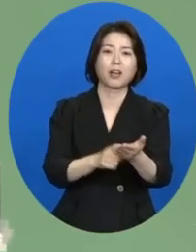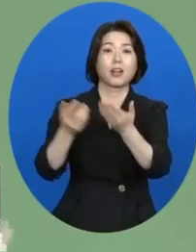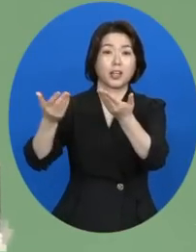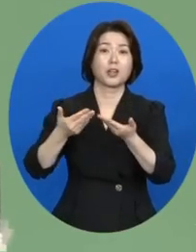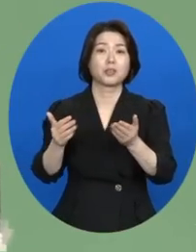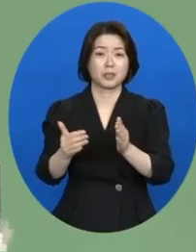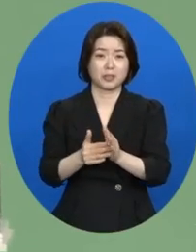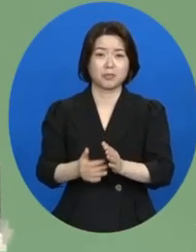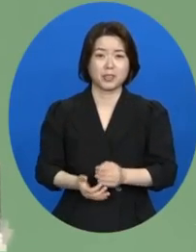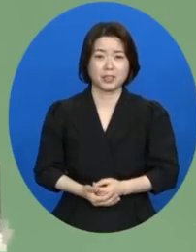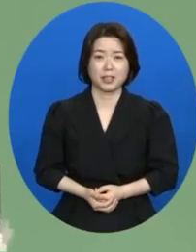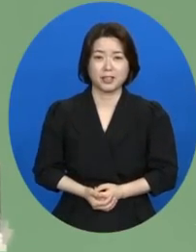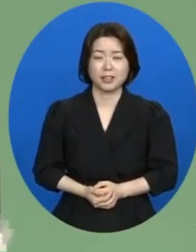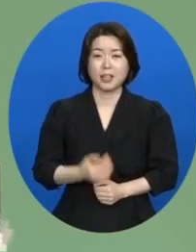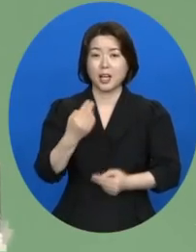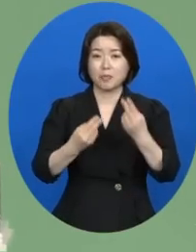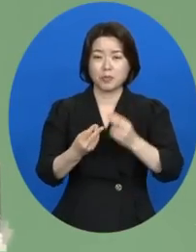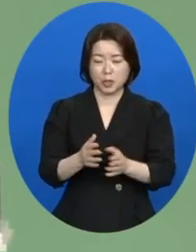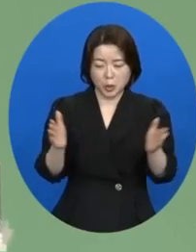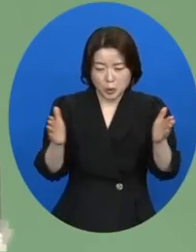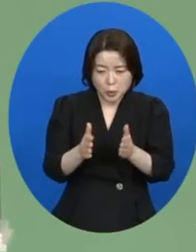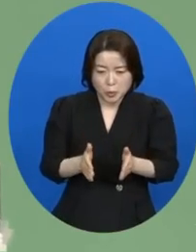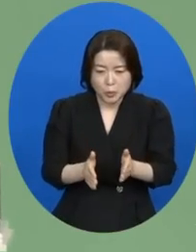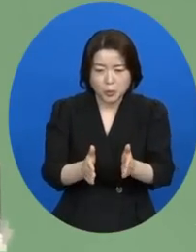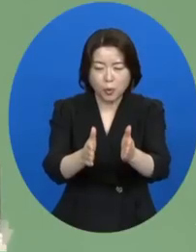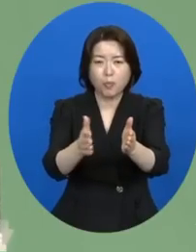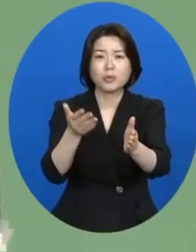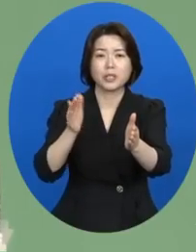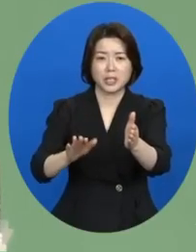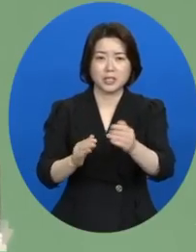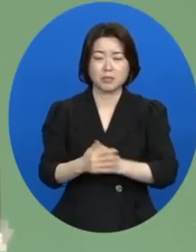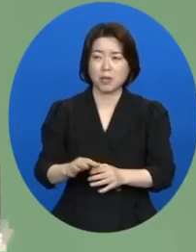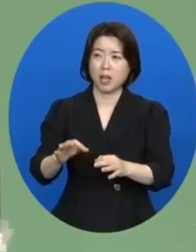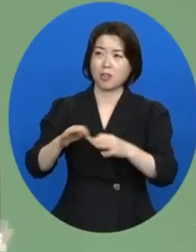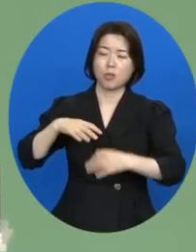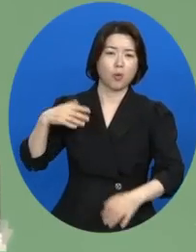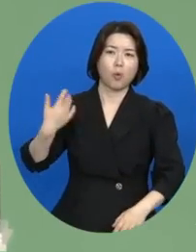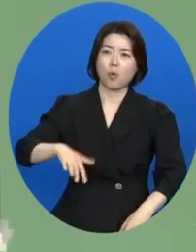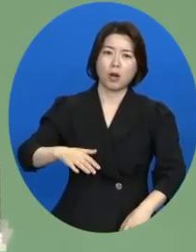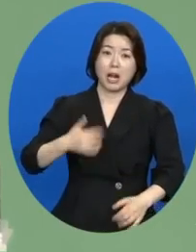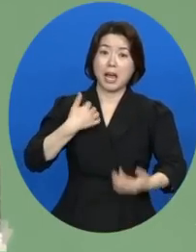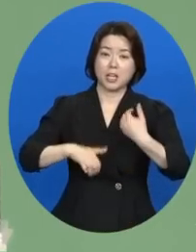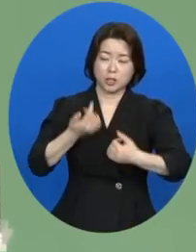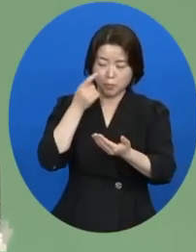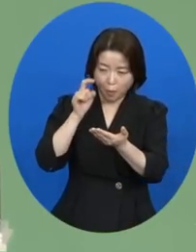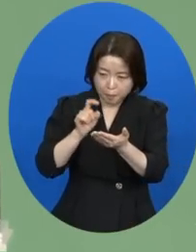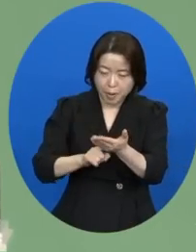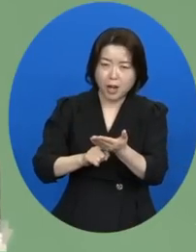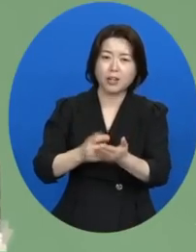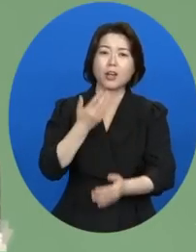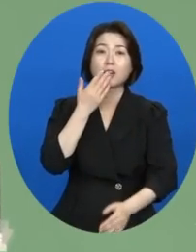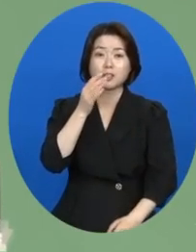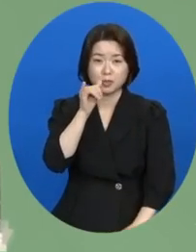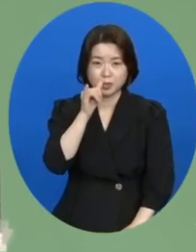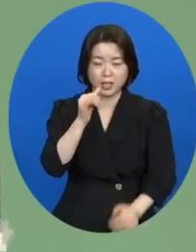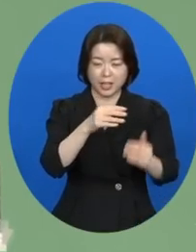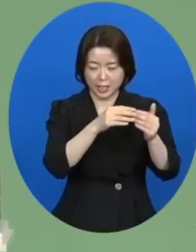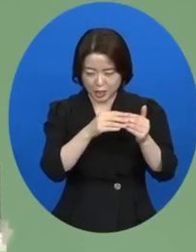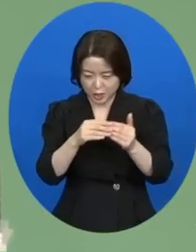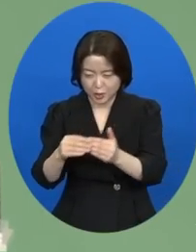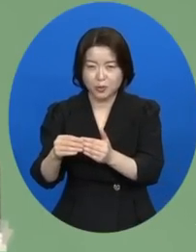하셨습니다. 비록 좁은 길이지만 놀라운 기쁨을 발견할 수 있도록